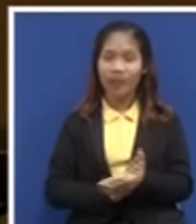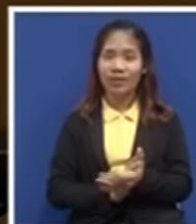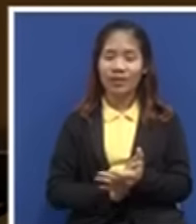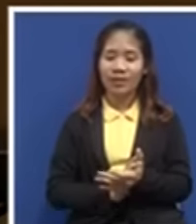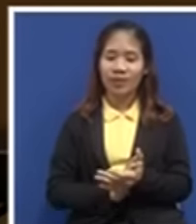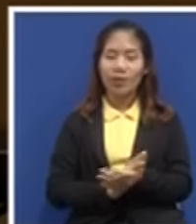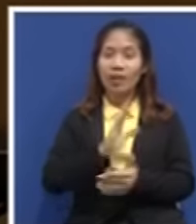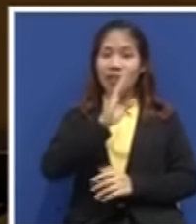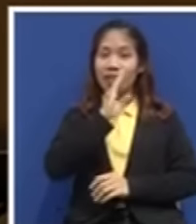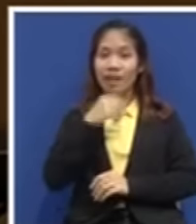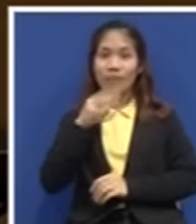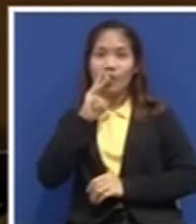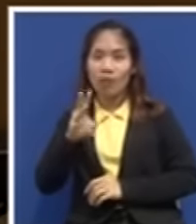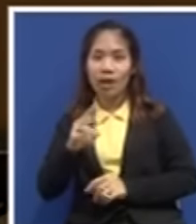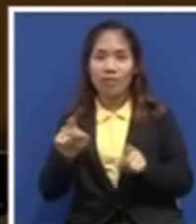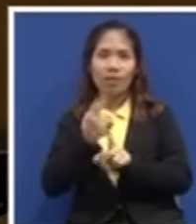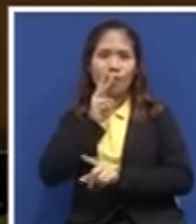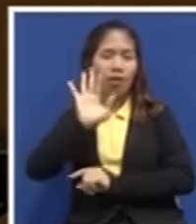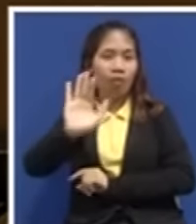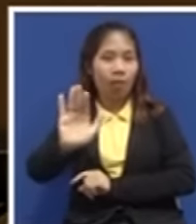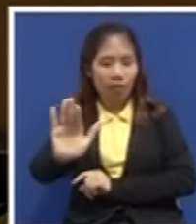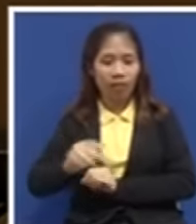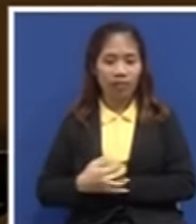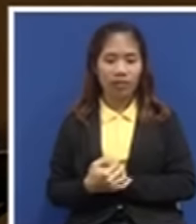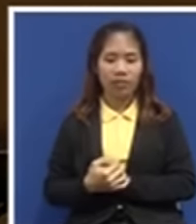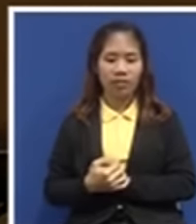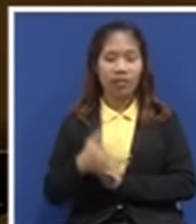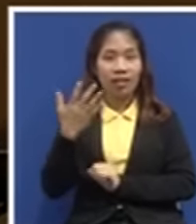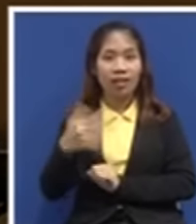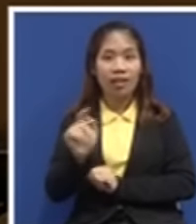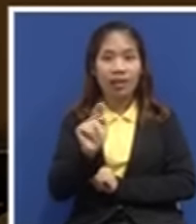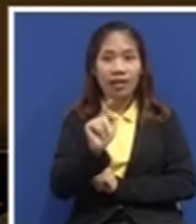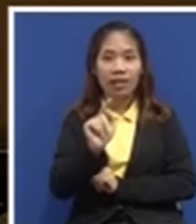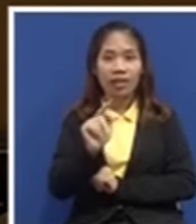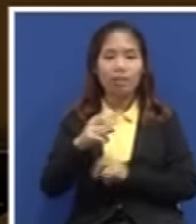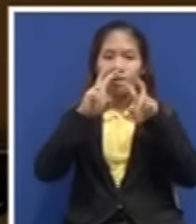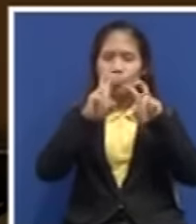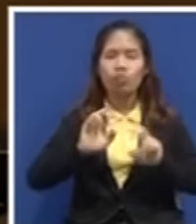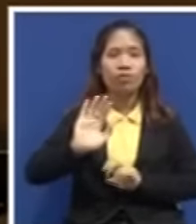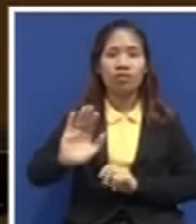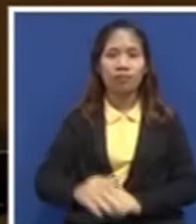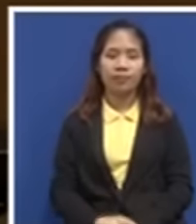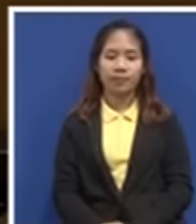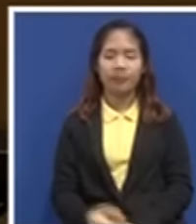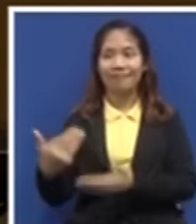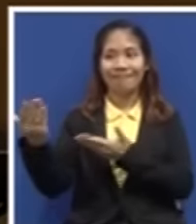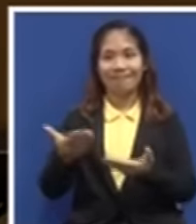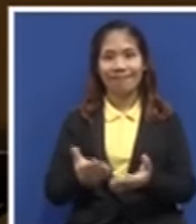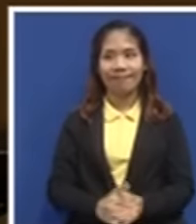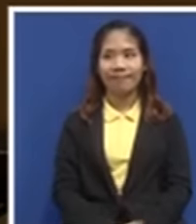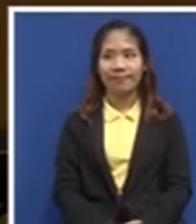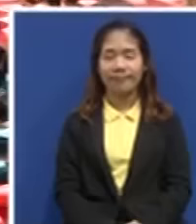าก็เป็นข้อกล่าวเป็นเพียงข้อกล่าวหาของเขาแล้วก็ไปพิสูจน์กันนะครับเชิญ